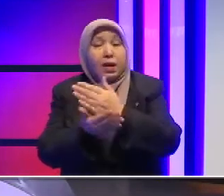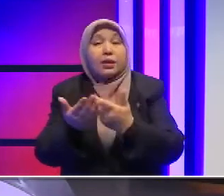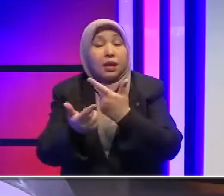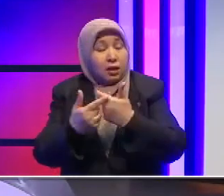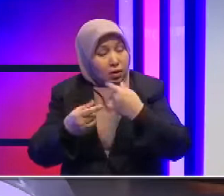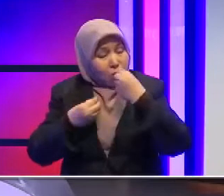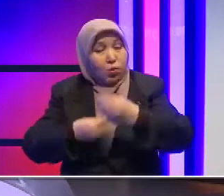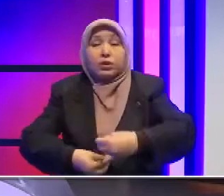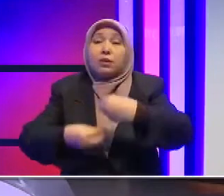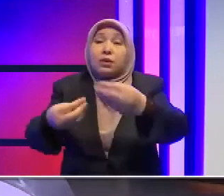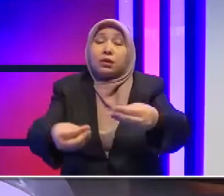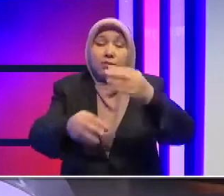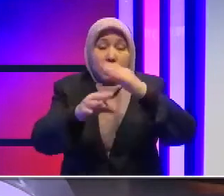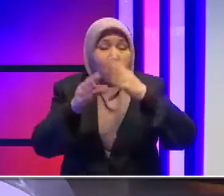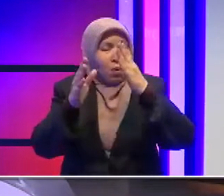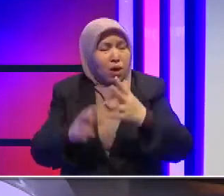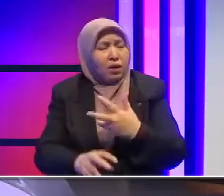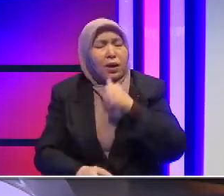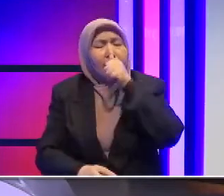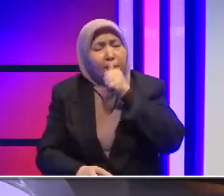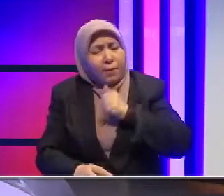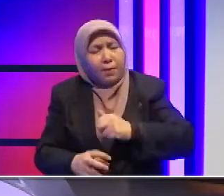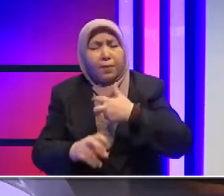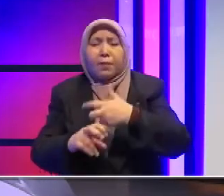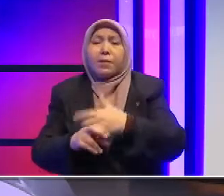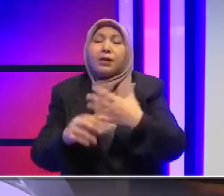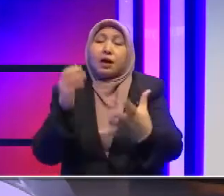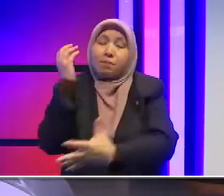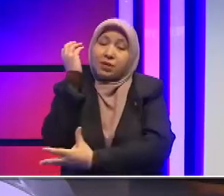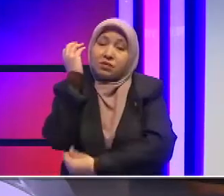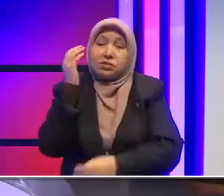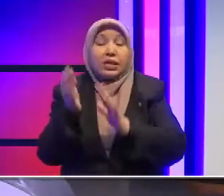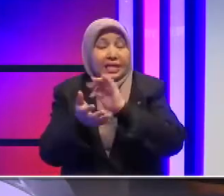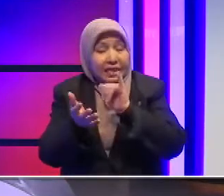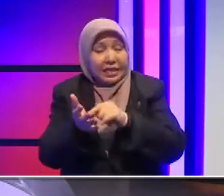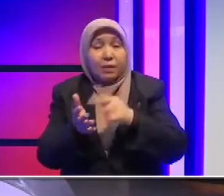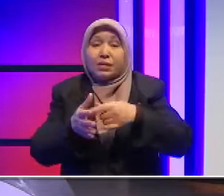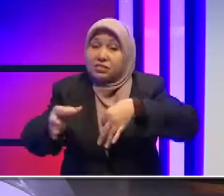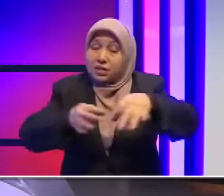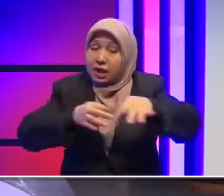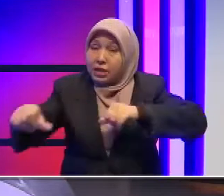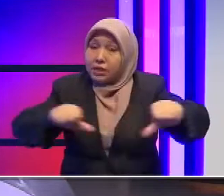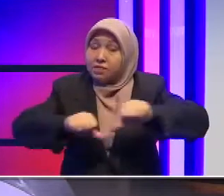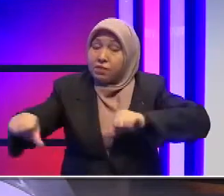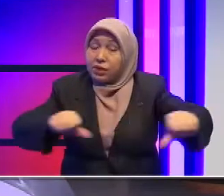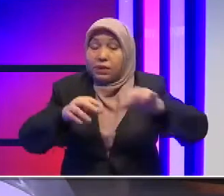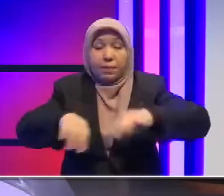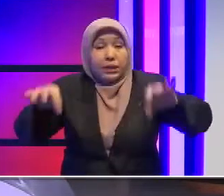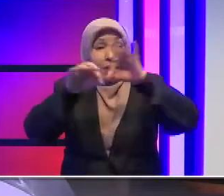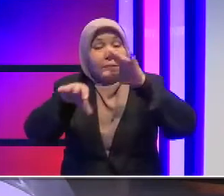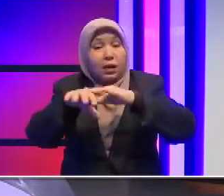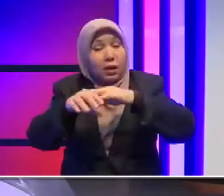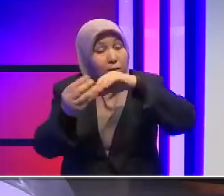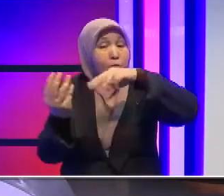orang-orang yang sengsara, yang fakir. Pada ayat ini menjelaskan tentang salah satu aktiviti penting pada musim haji,